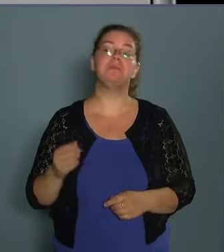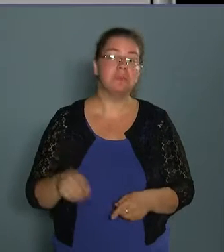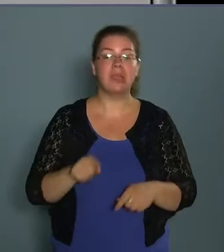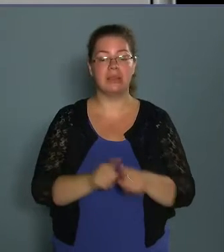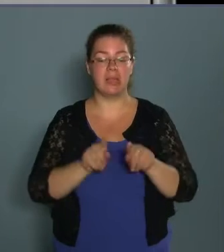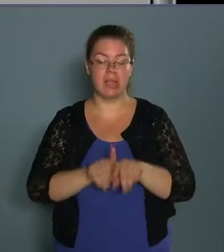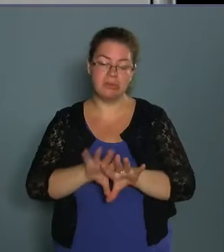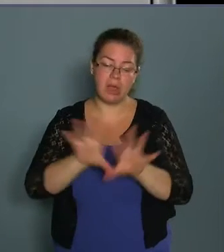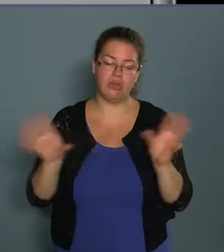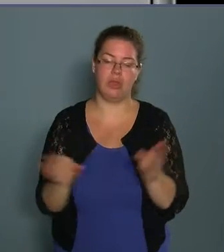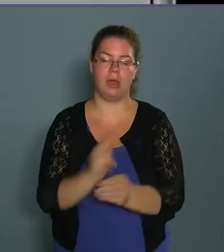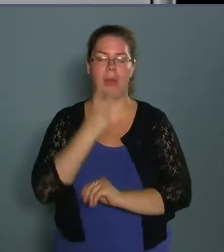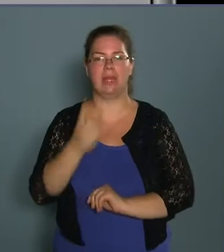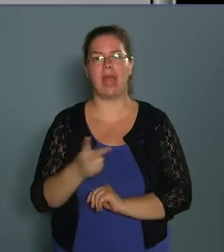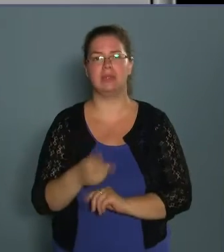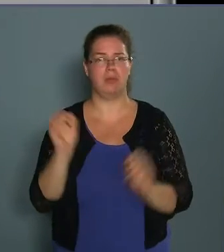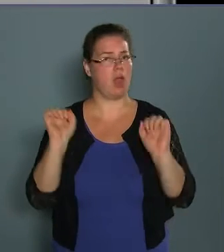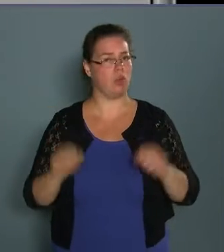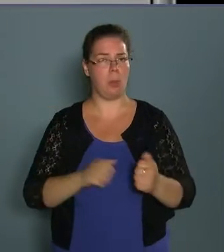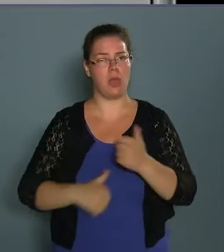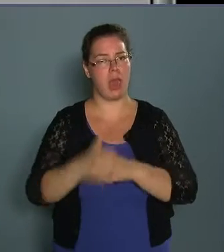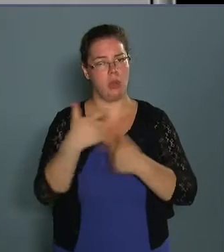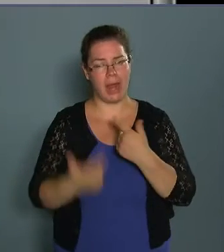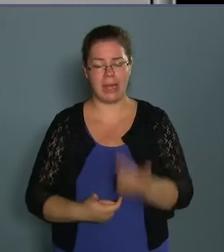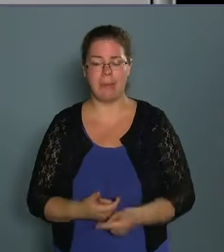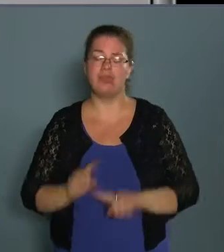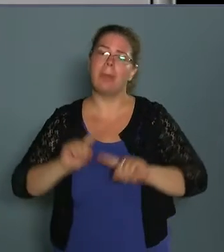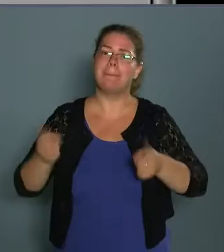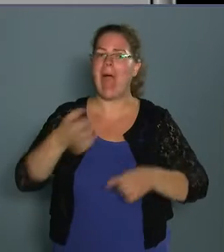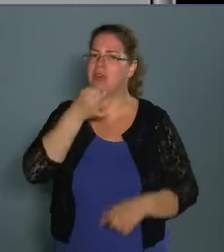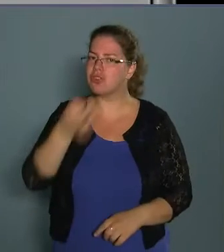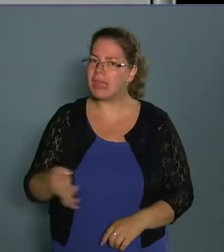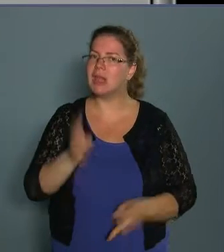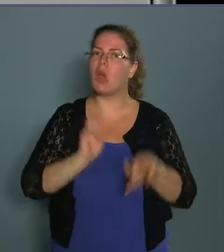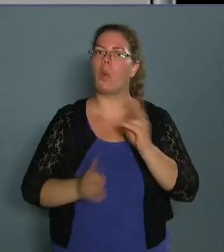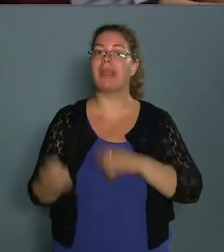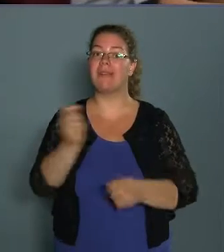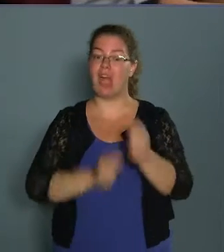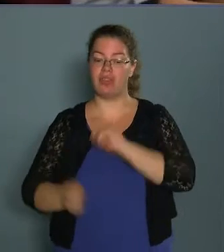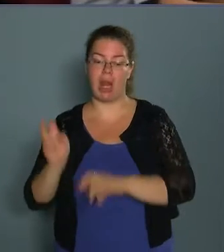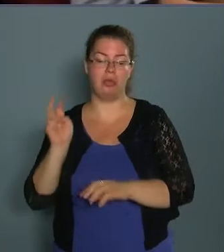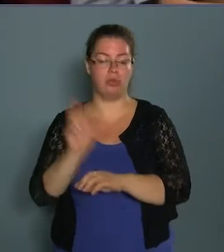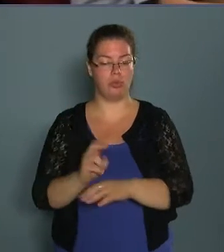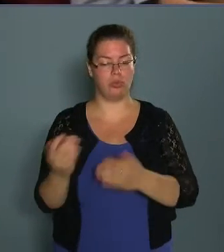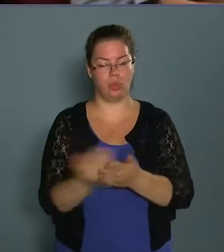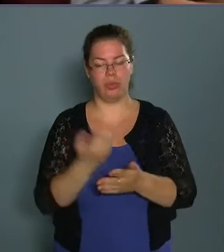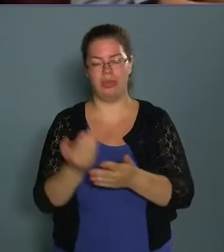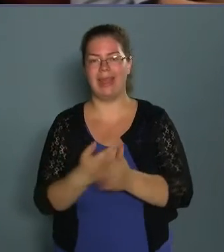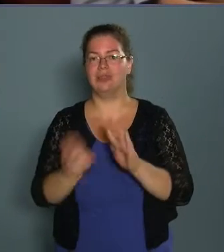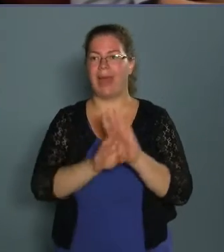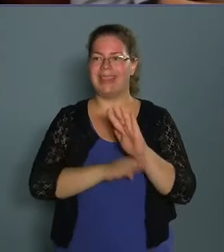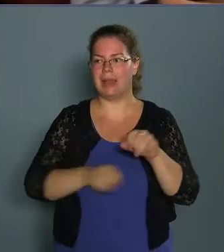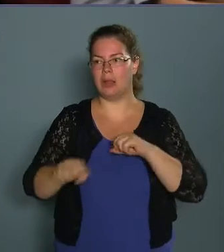így egységeiben tekintve egy komoly előrelépés, az egy más kérdés, hogy a vásárláshoz szükséges feltételeket